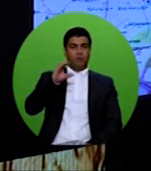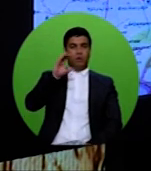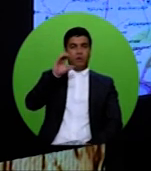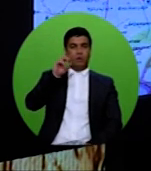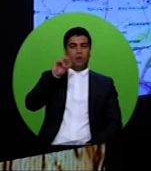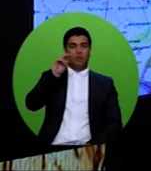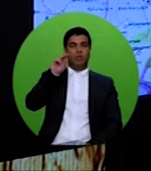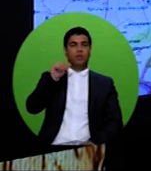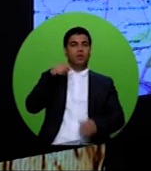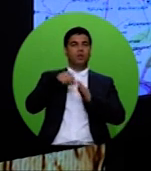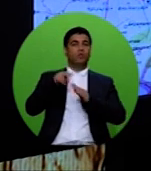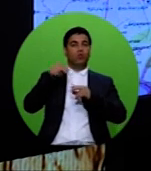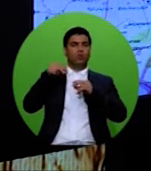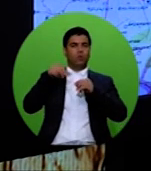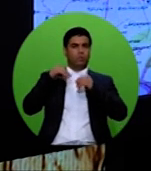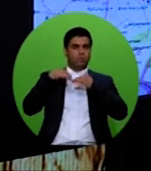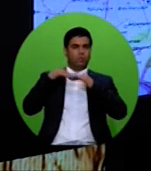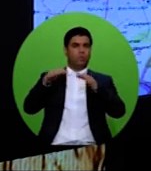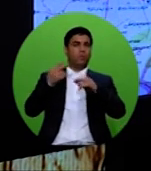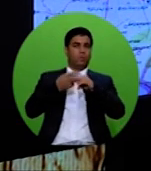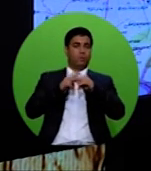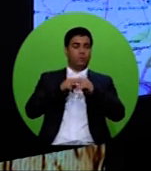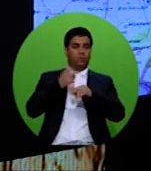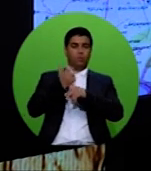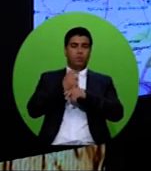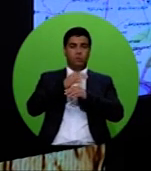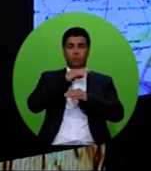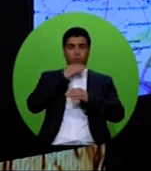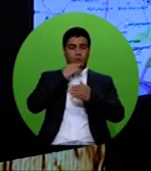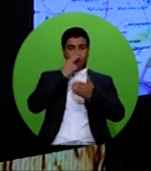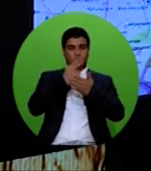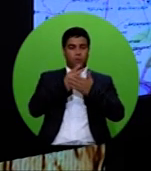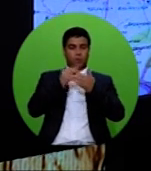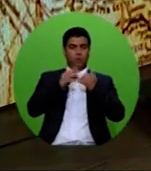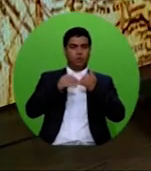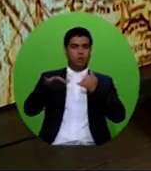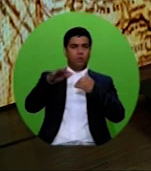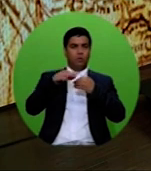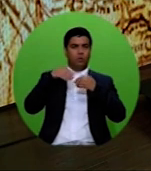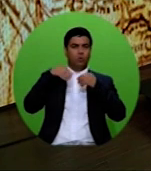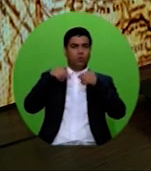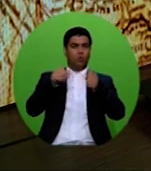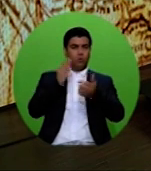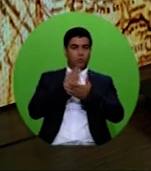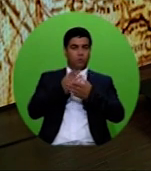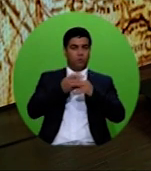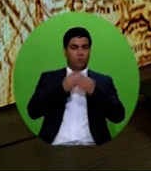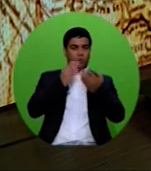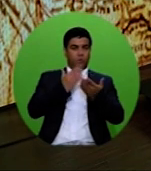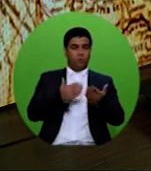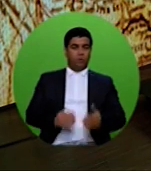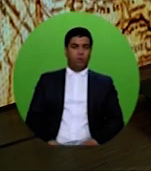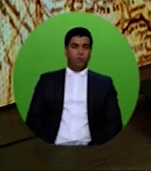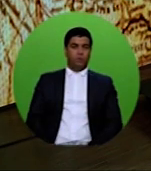солончак? Это соль, да? Поэтому здесь встречаются почвы, которые засолены. Луговые почвы могут